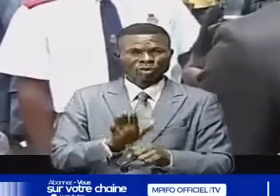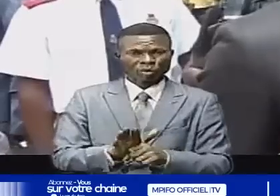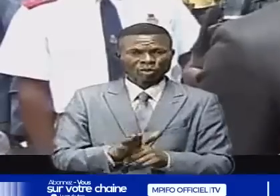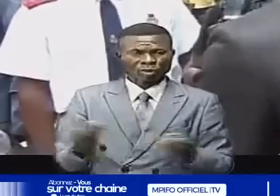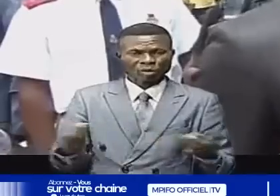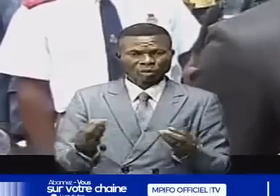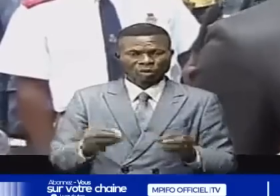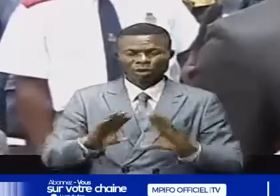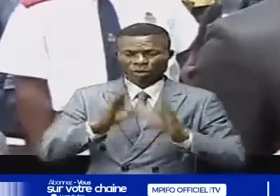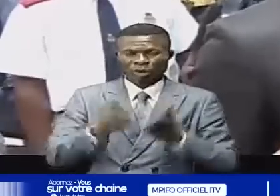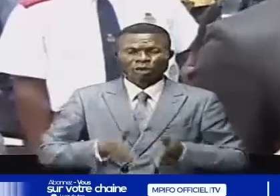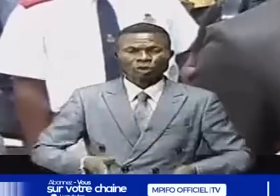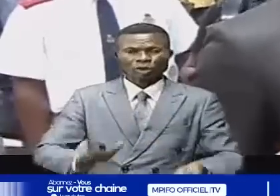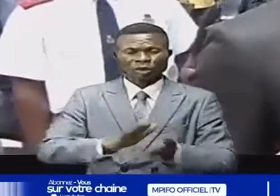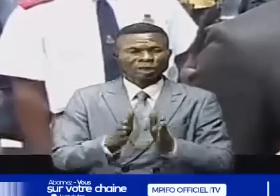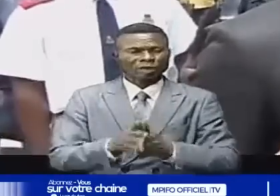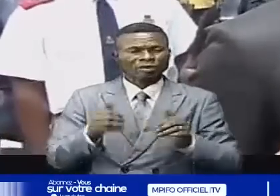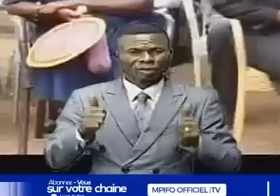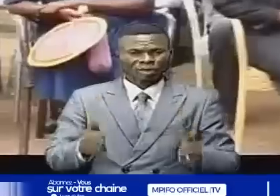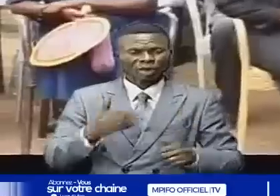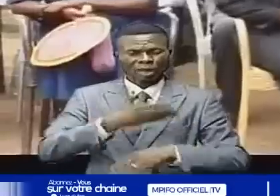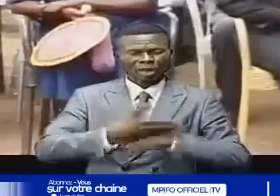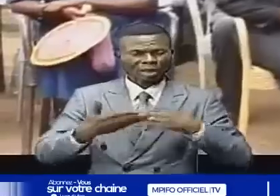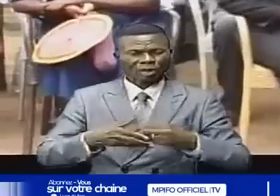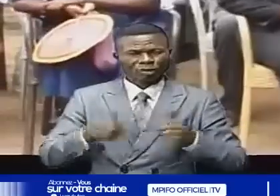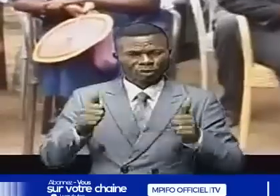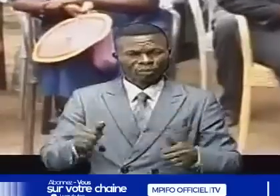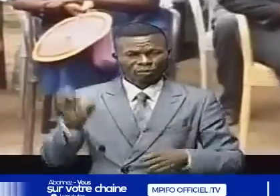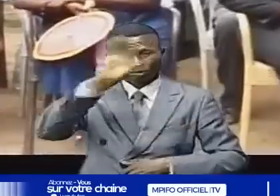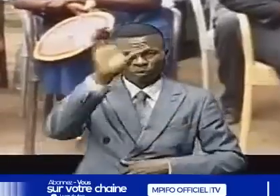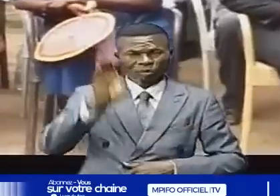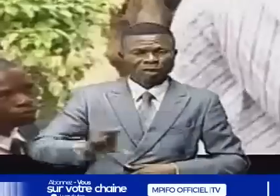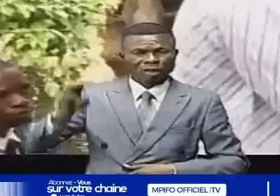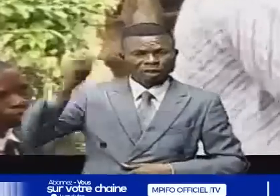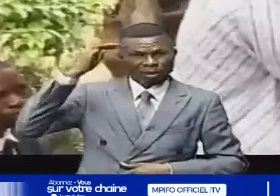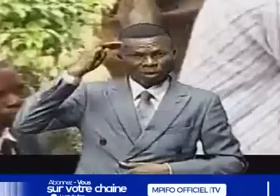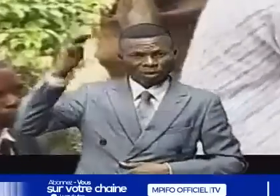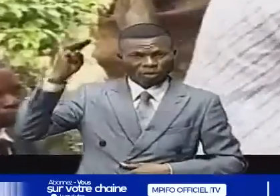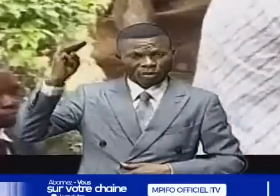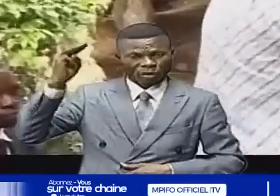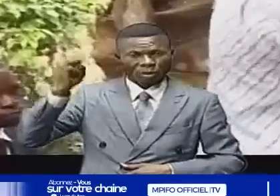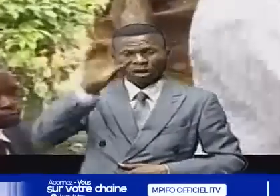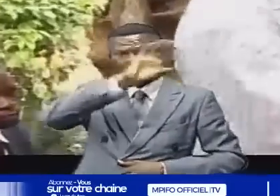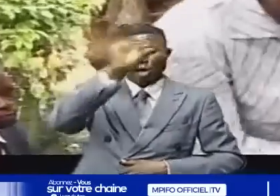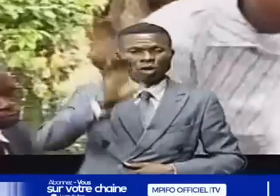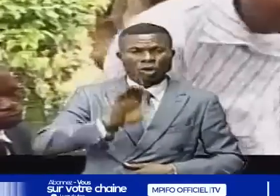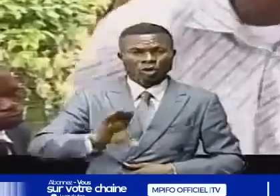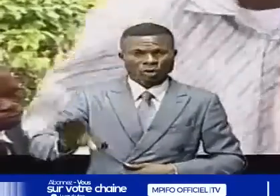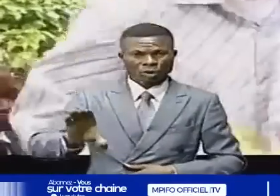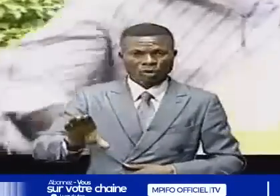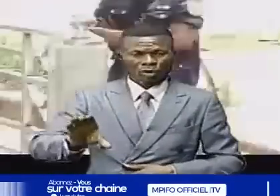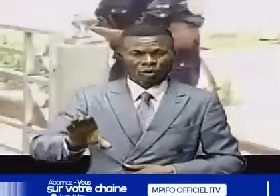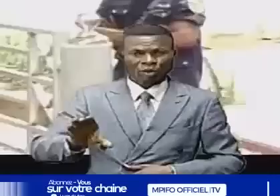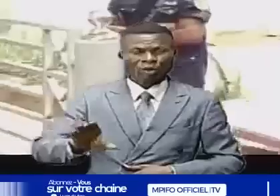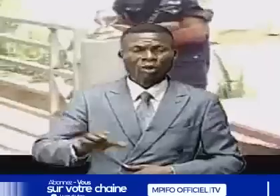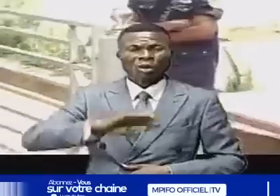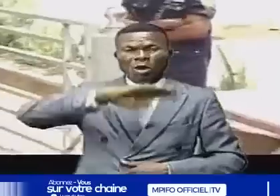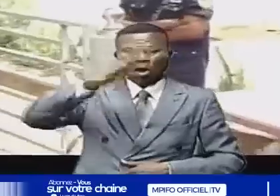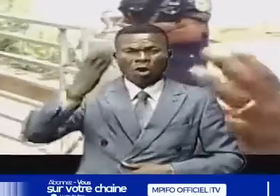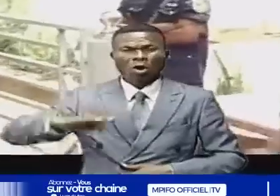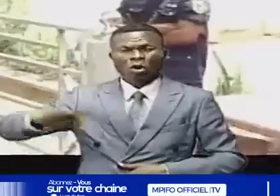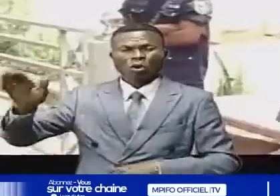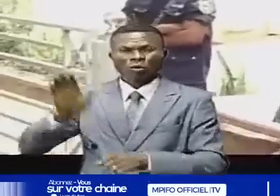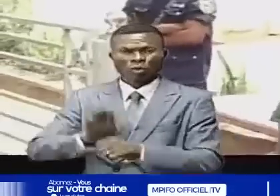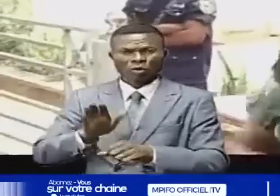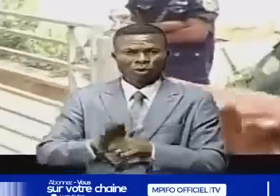pour que toutes les routes soient construites. La commune de Mongafula est une municipalité jonchée de montagnes qui passe